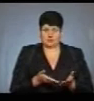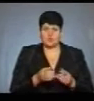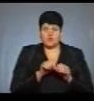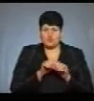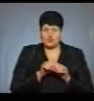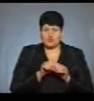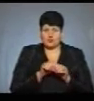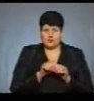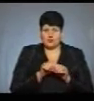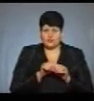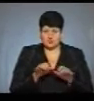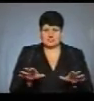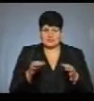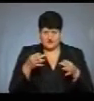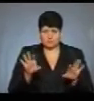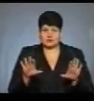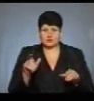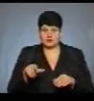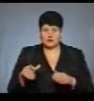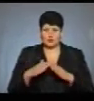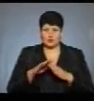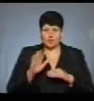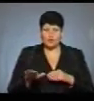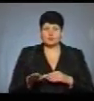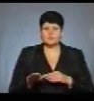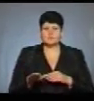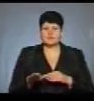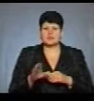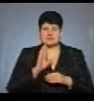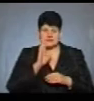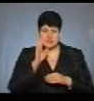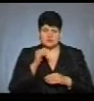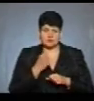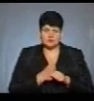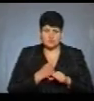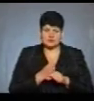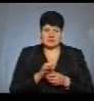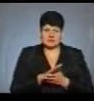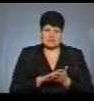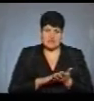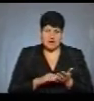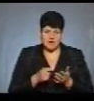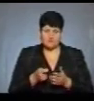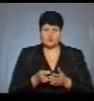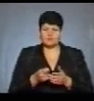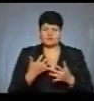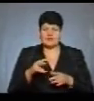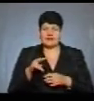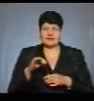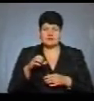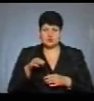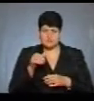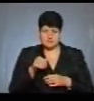розійшлися, ми вже відпустили людей додому, знову вранці працюємо над заявкою вже на листопад місяць,